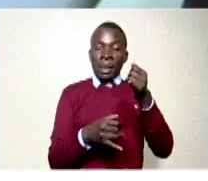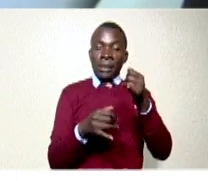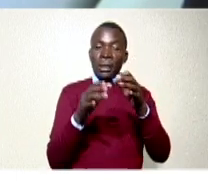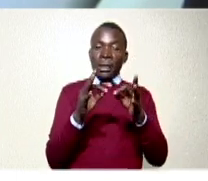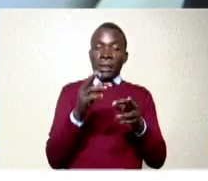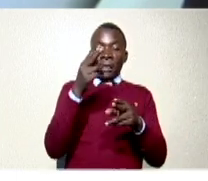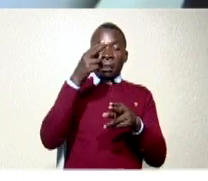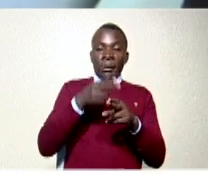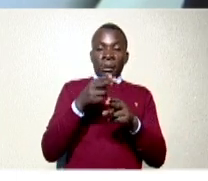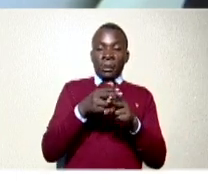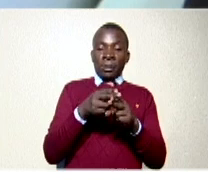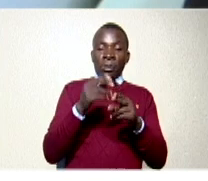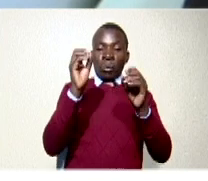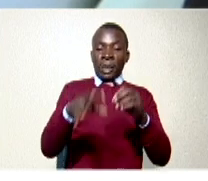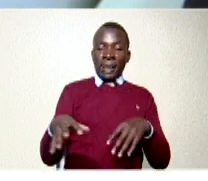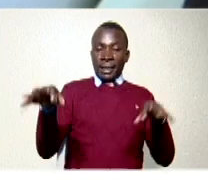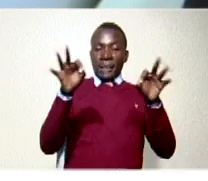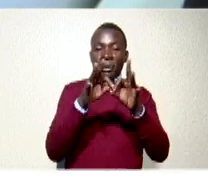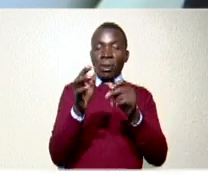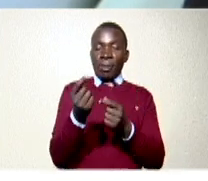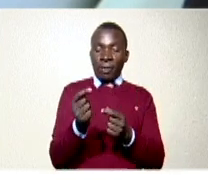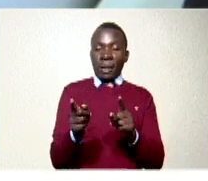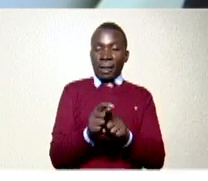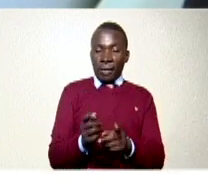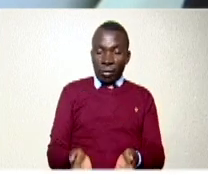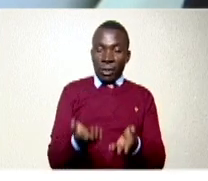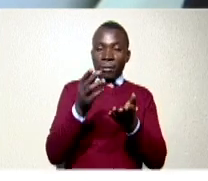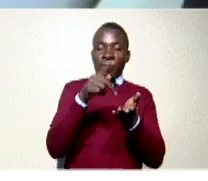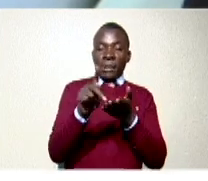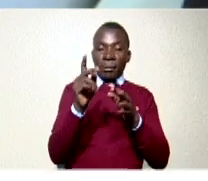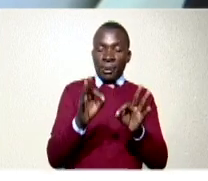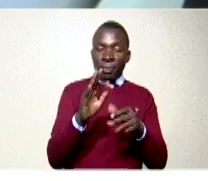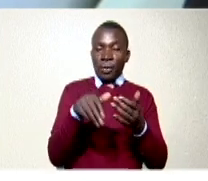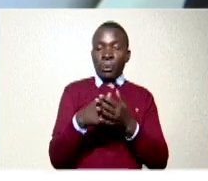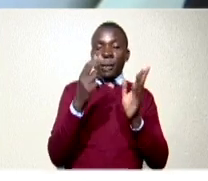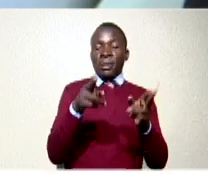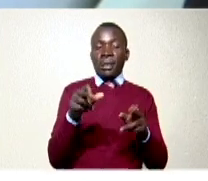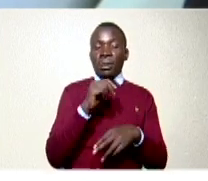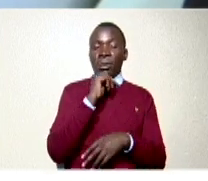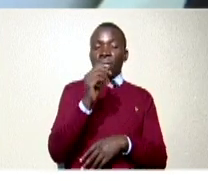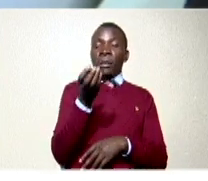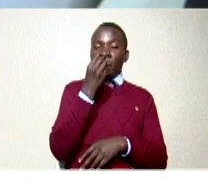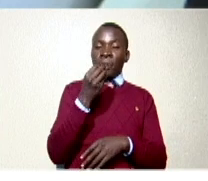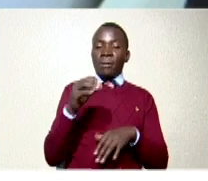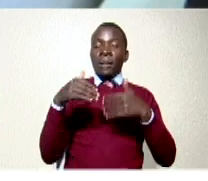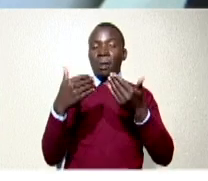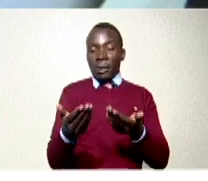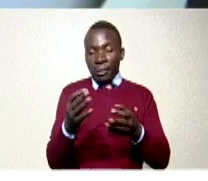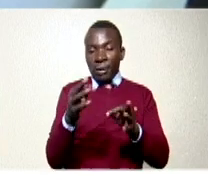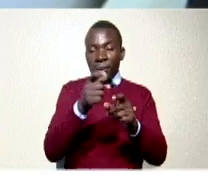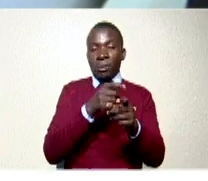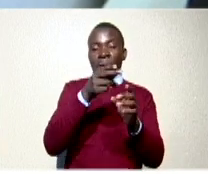icyo twita ko inflation ni ukuzamuka kw'ibiciro kw'ibintu byose bisanzwe bitari ibiribwa cyangwa ibikomoka kuri peteroli